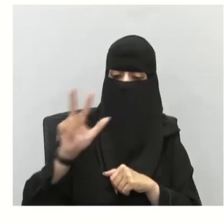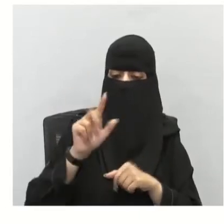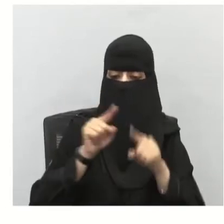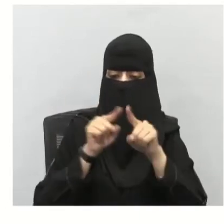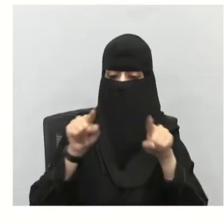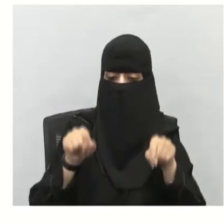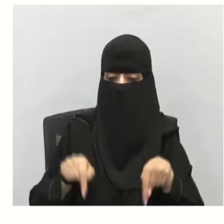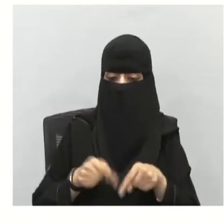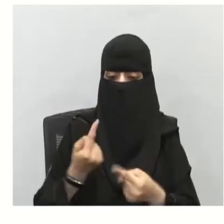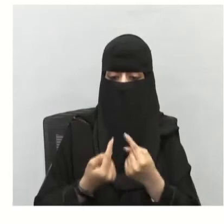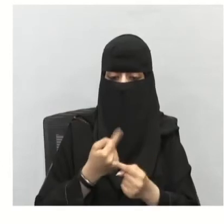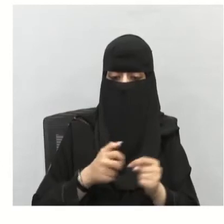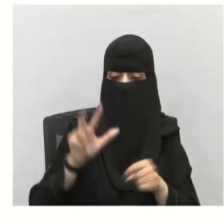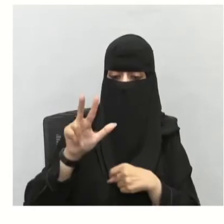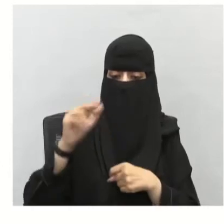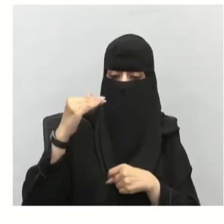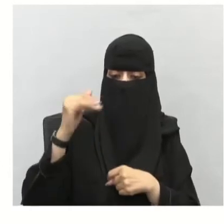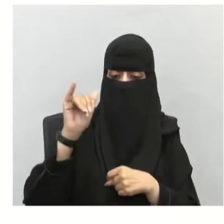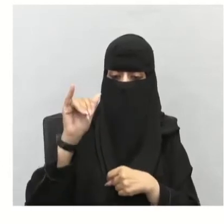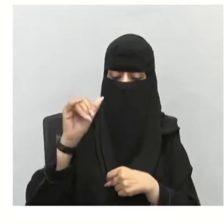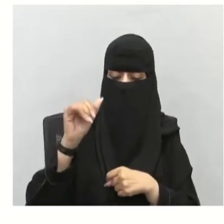الحديقة. أحسنتم،